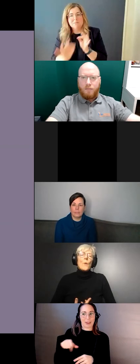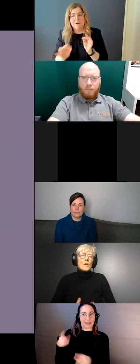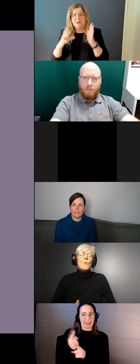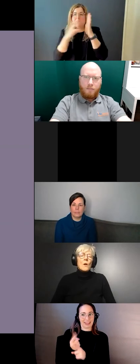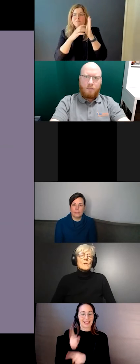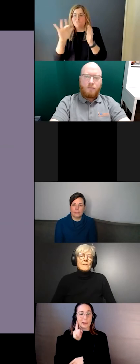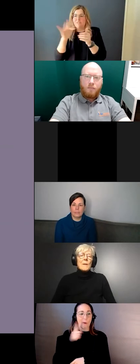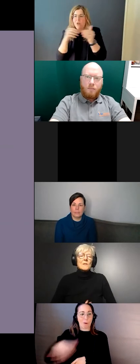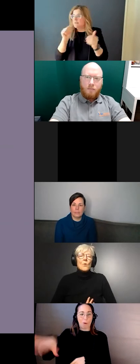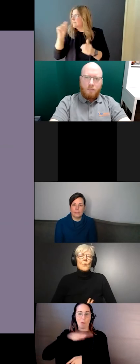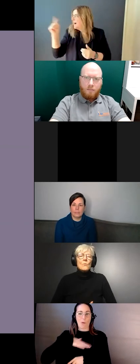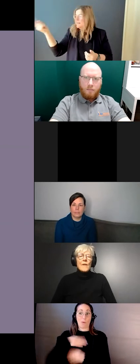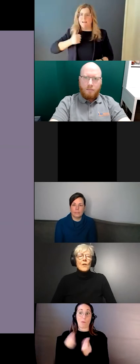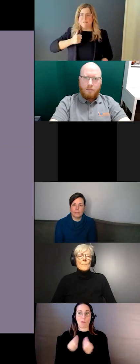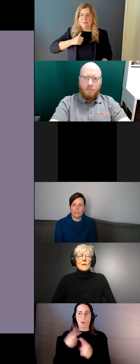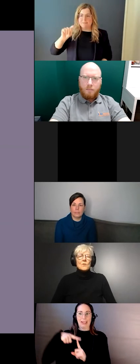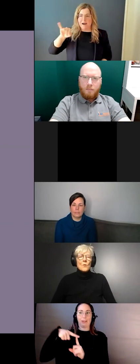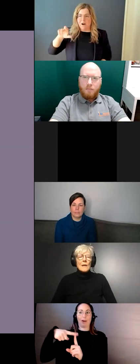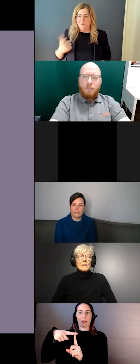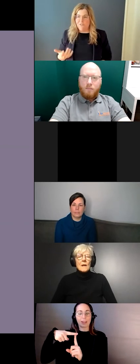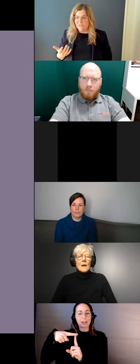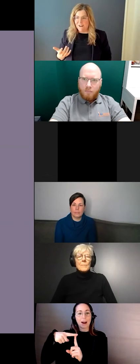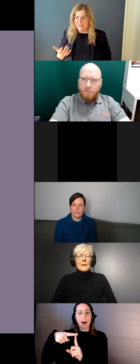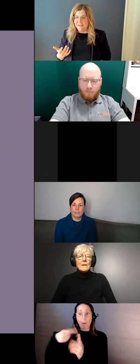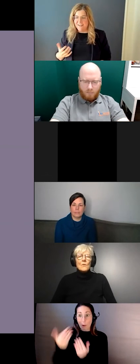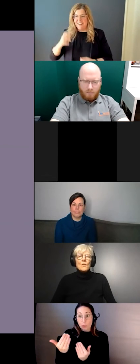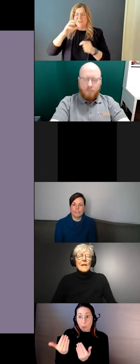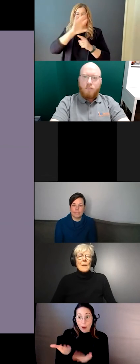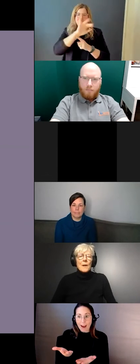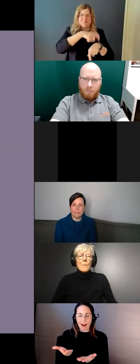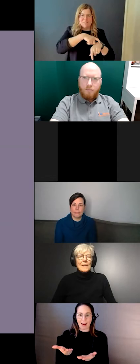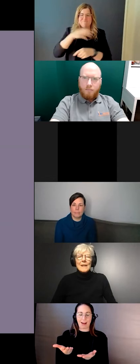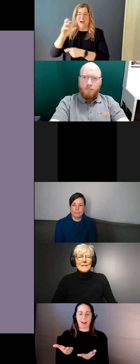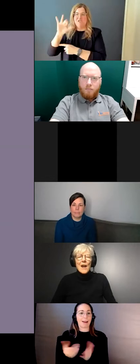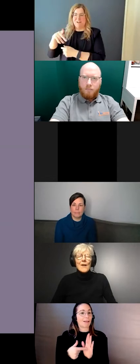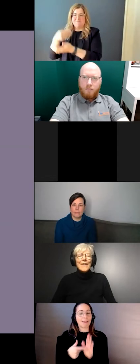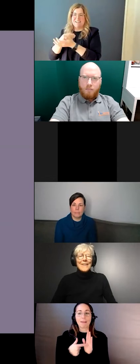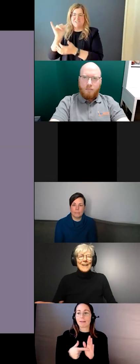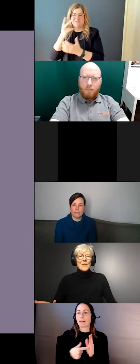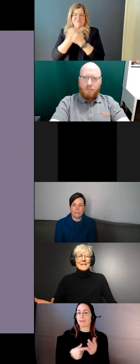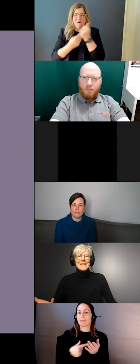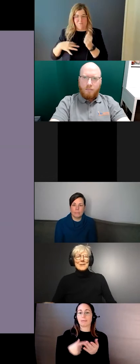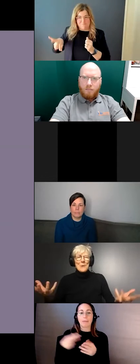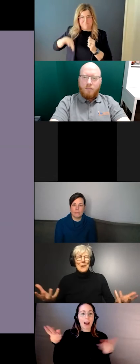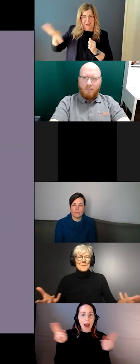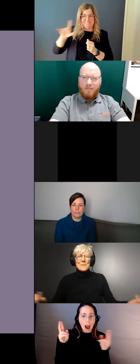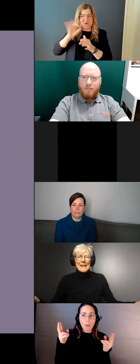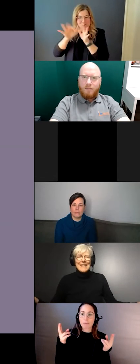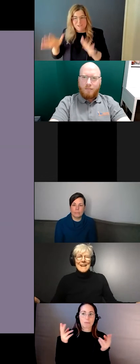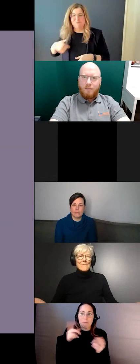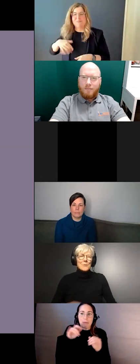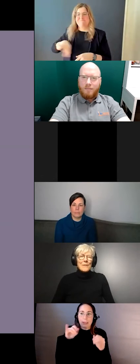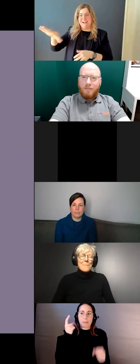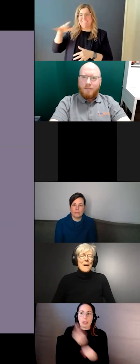la technologie dont nous avons besoin, des alarmes, on ne peut pas les acheter chez Canadian